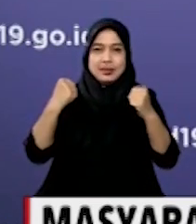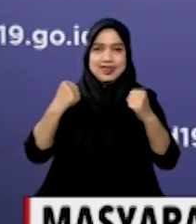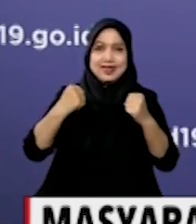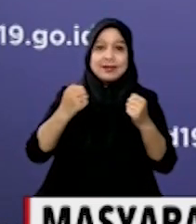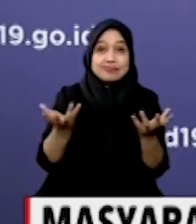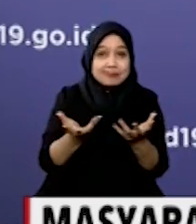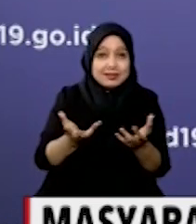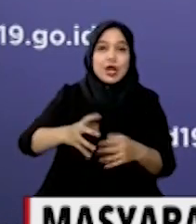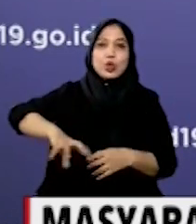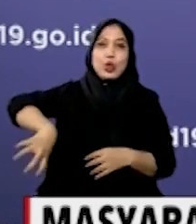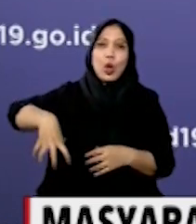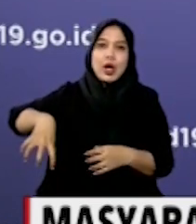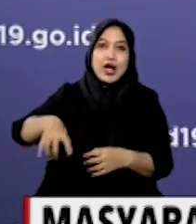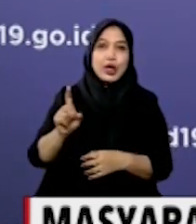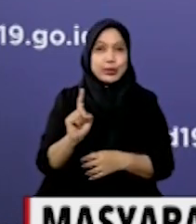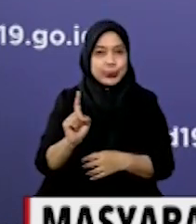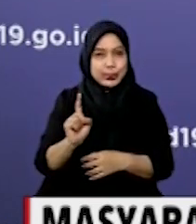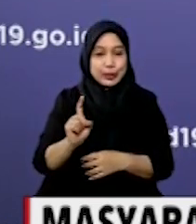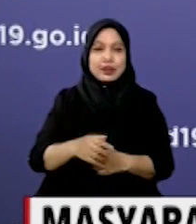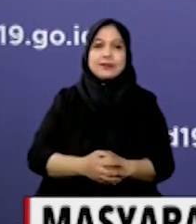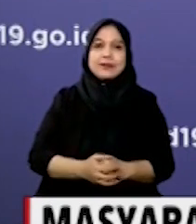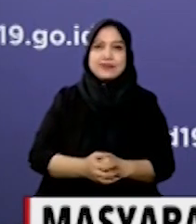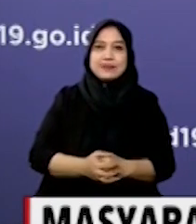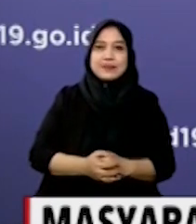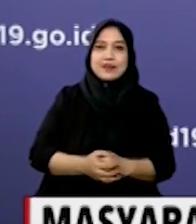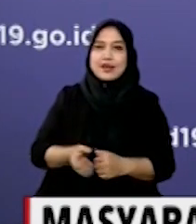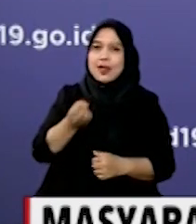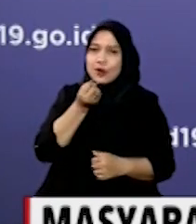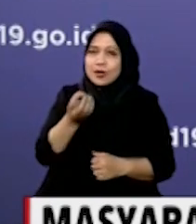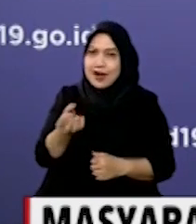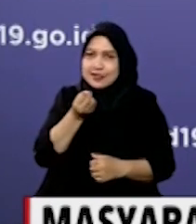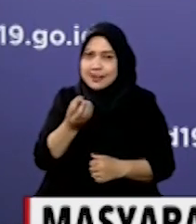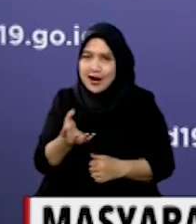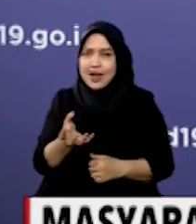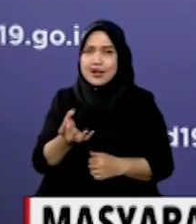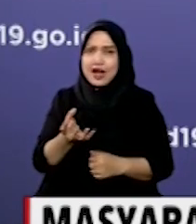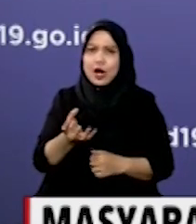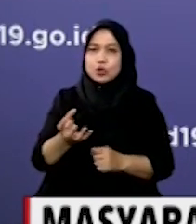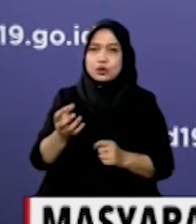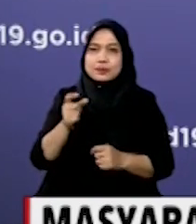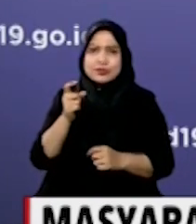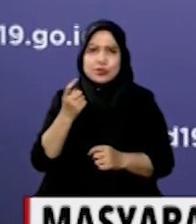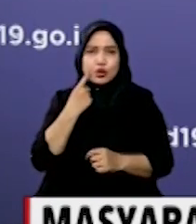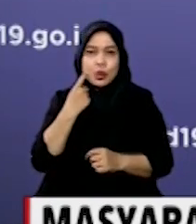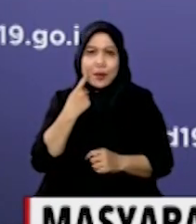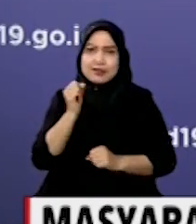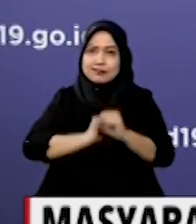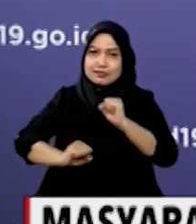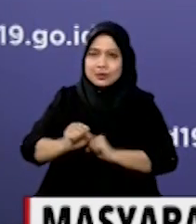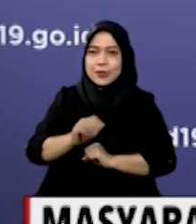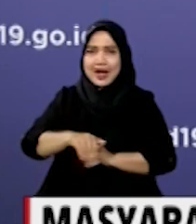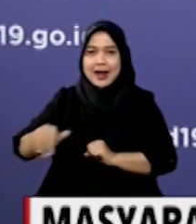keluarga ajarkan edukasikan Contohkan kepada